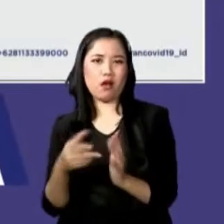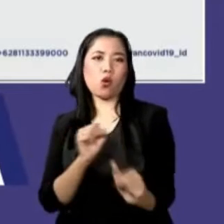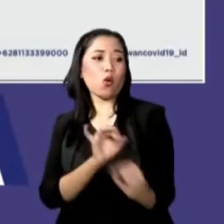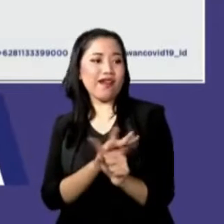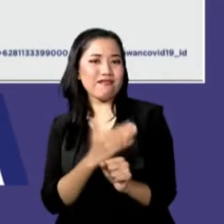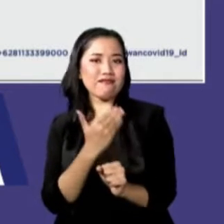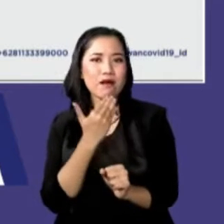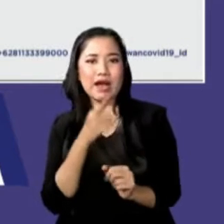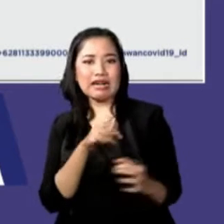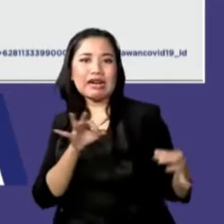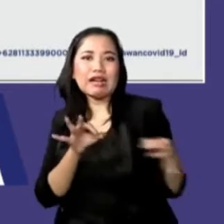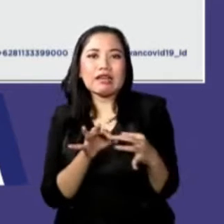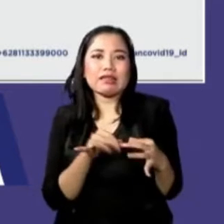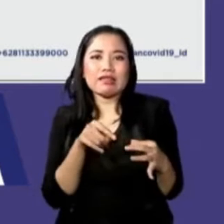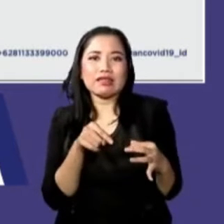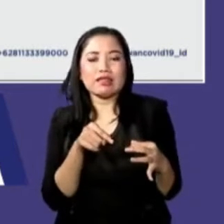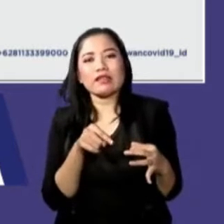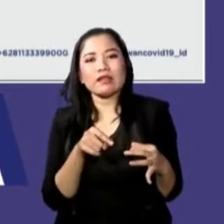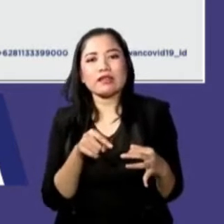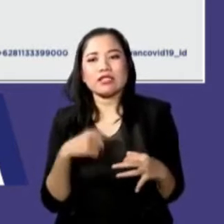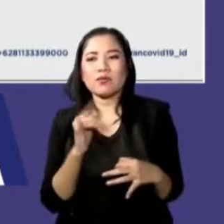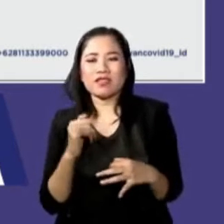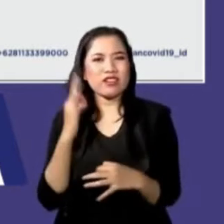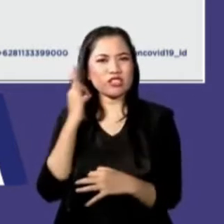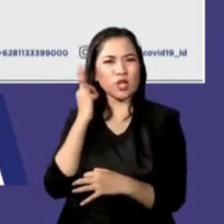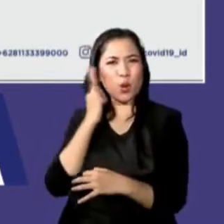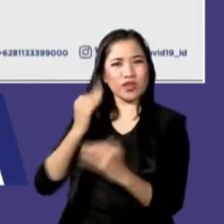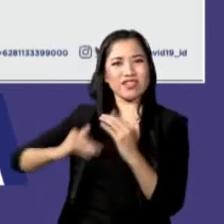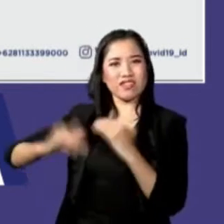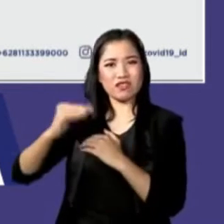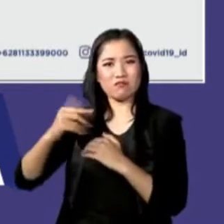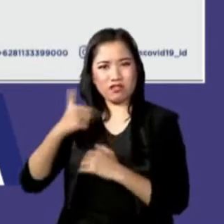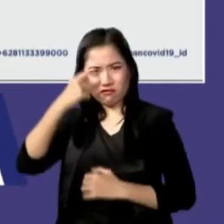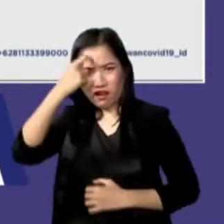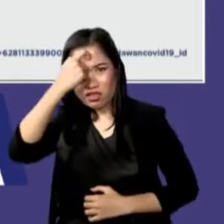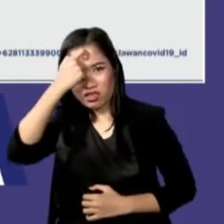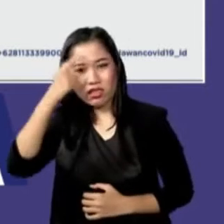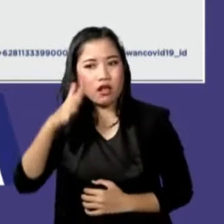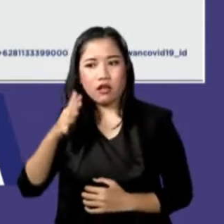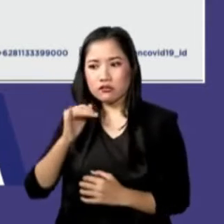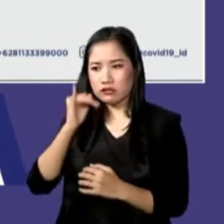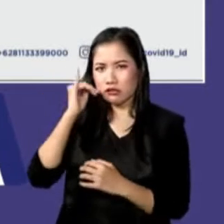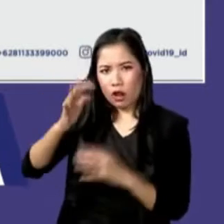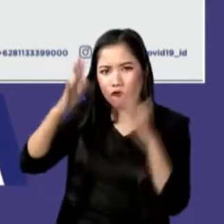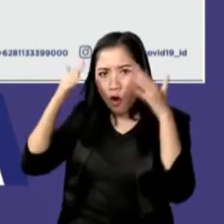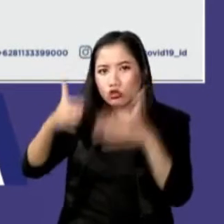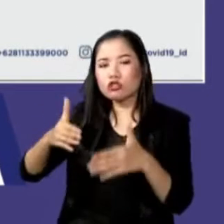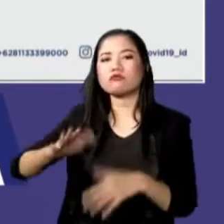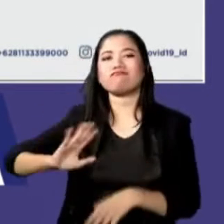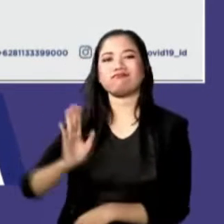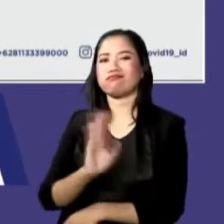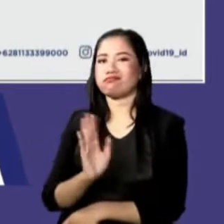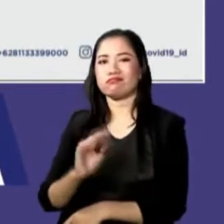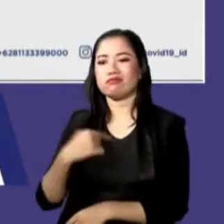dan keluarga Anda, termasuk kita semuanya dan diri saya. Jangan salah fokus. Upaya yang harus kita